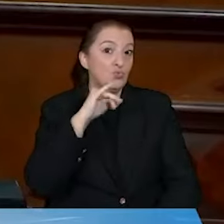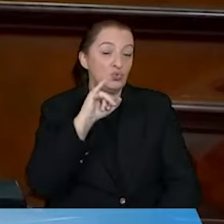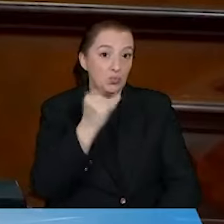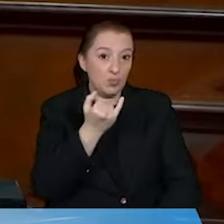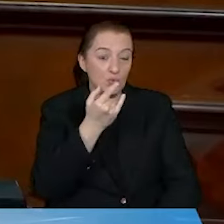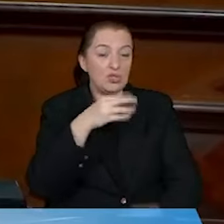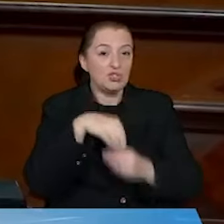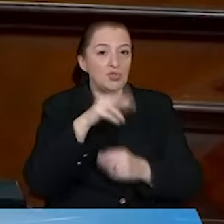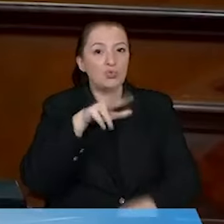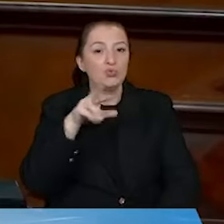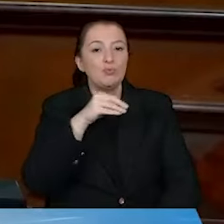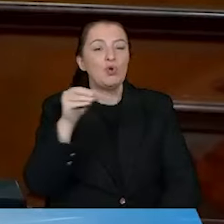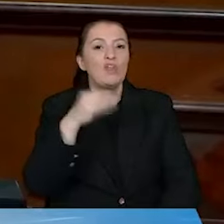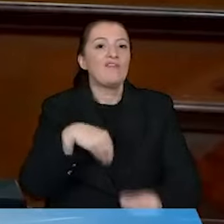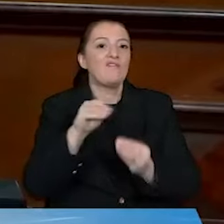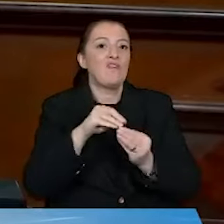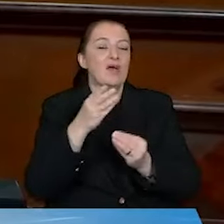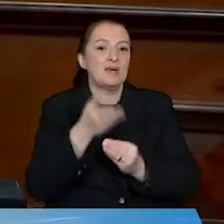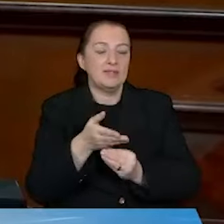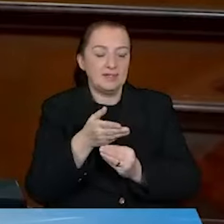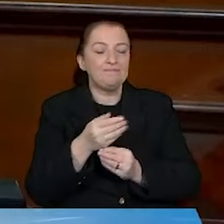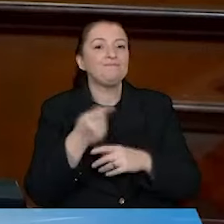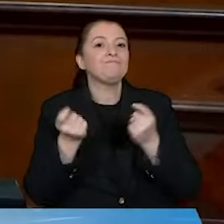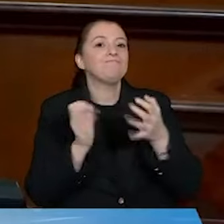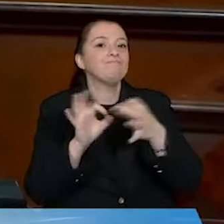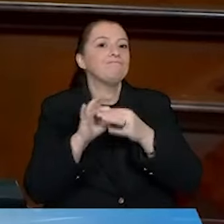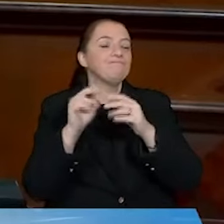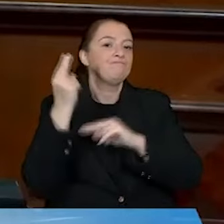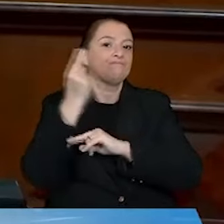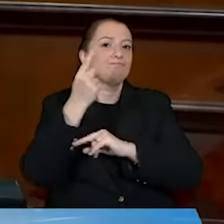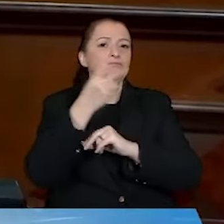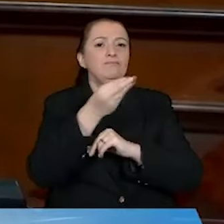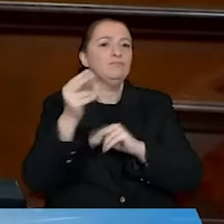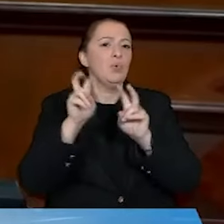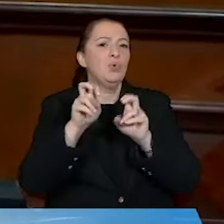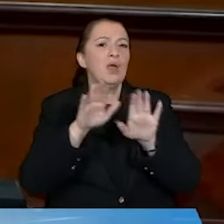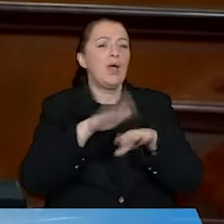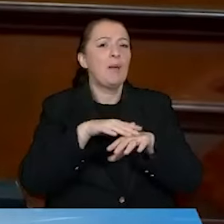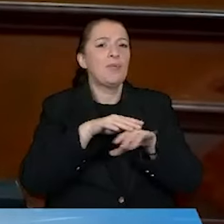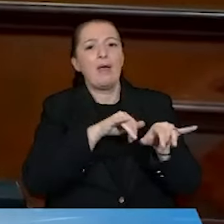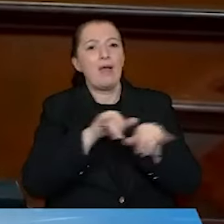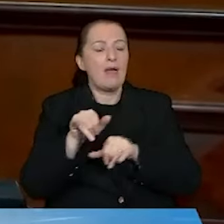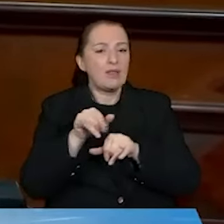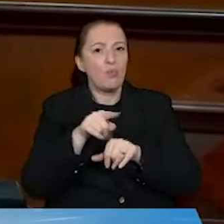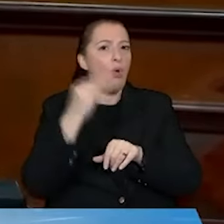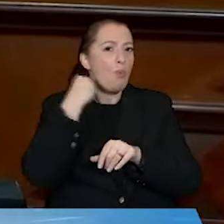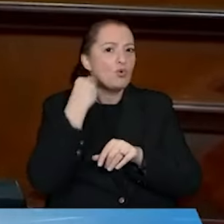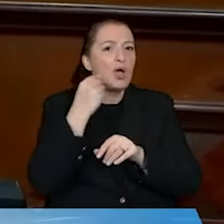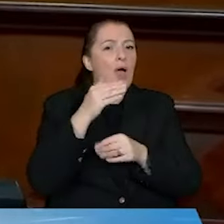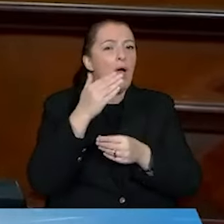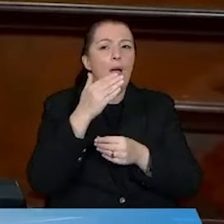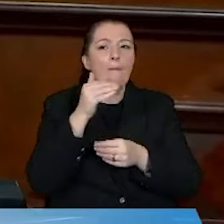içinde 33 milyon lirası faiz kısmı. İştirak şirketleri diğer birçok konuda yaptıkları gibi borçlanmaları da meclisi bypass